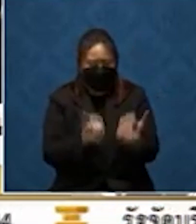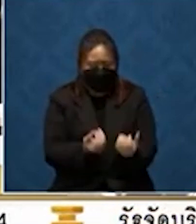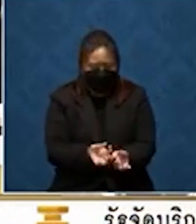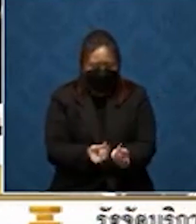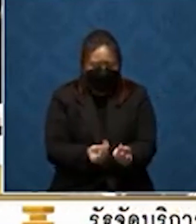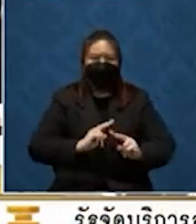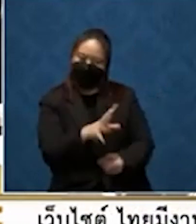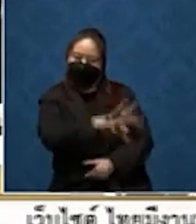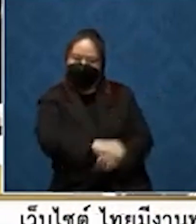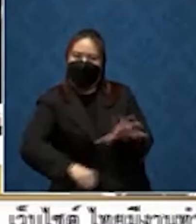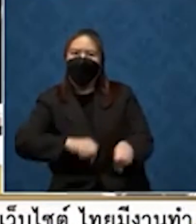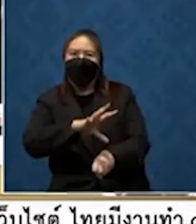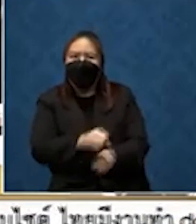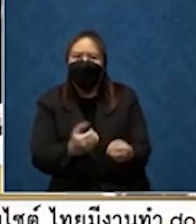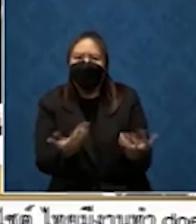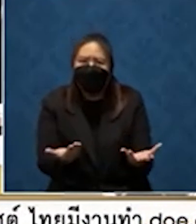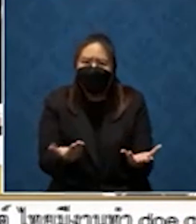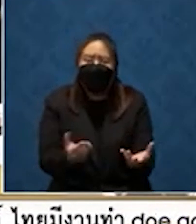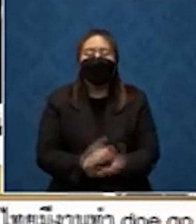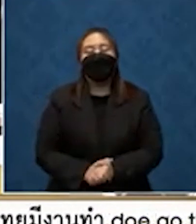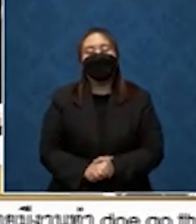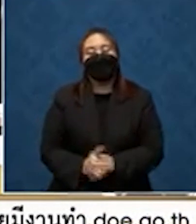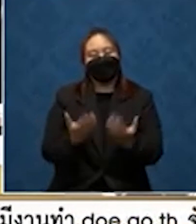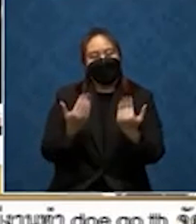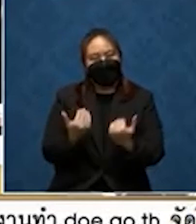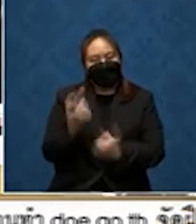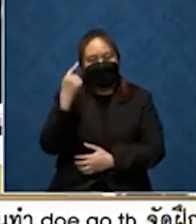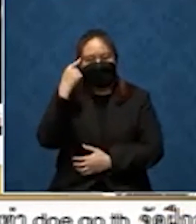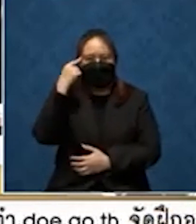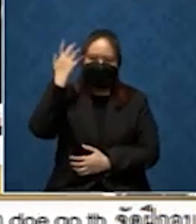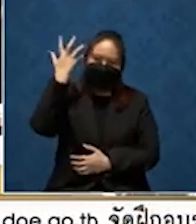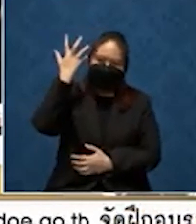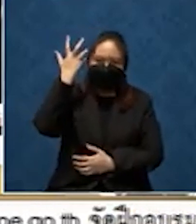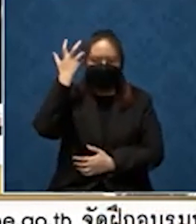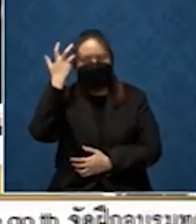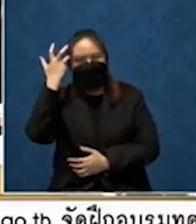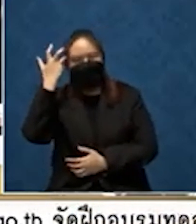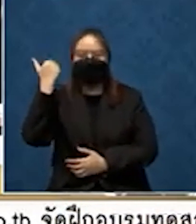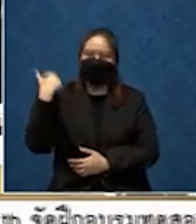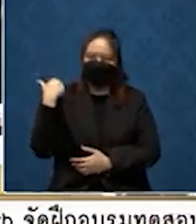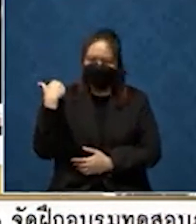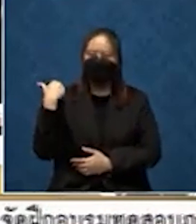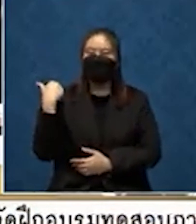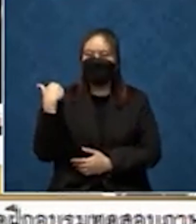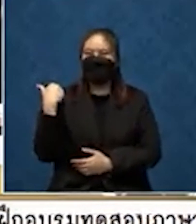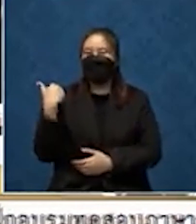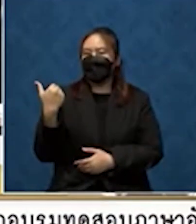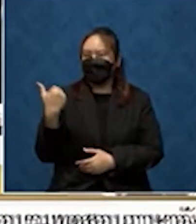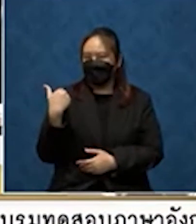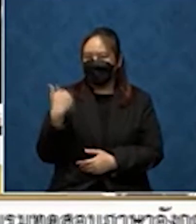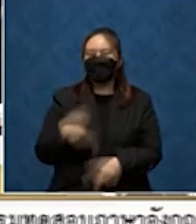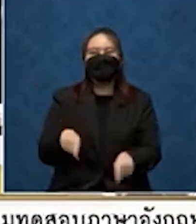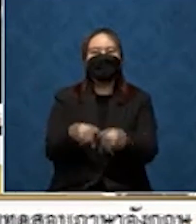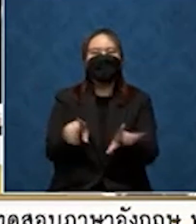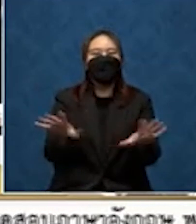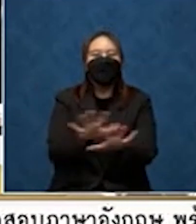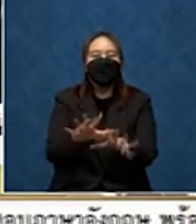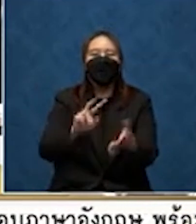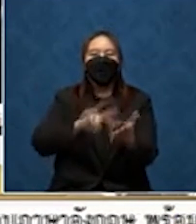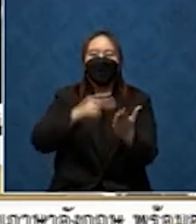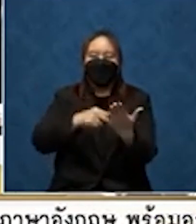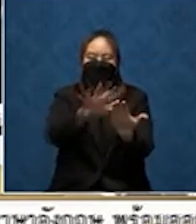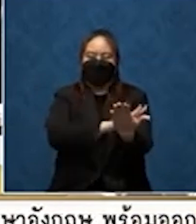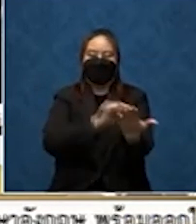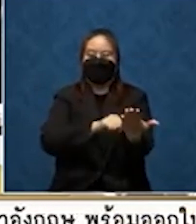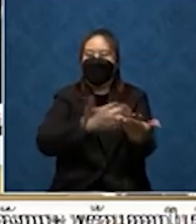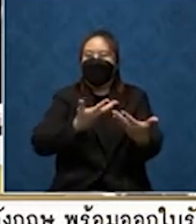าต่างชาติเนี่ยจะมาเป็นเจ้าของที่ดินถึงขั้นถูกมองว่าเป็นกฎหมายขายชาติก็อยากทราบว่ามีความจำเป็นอย่างไรต่อมตินี้ที่ออกมาซึ่งปรากฏ